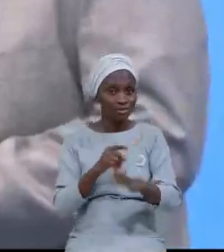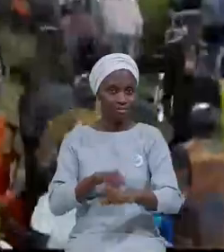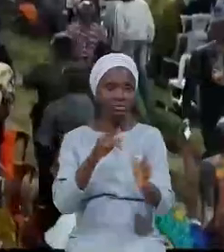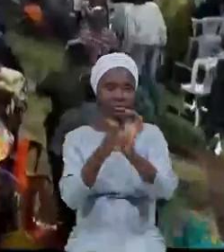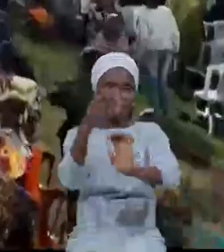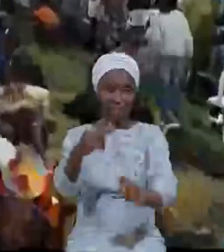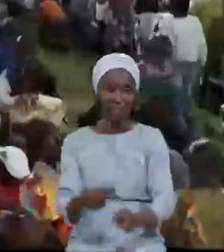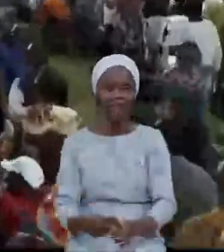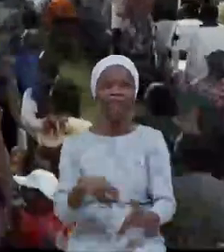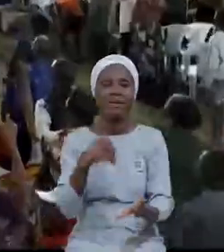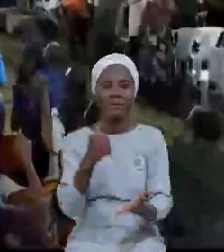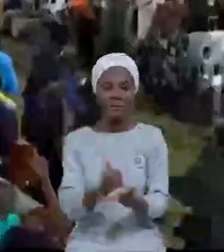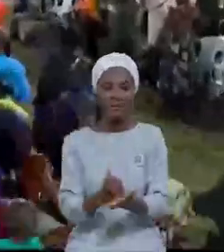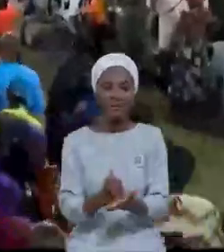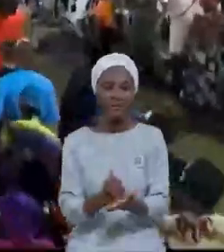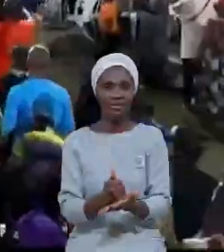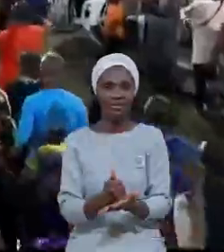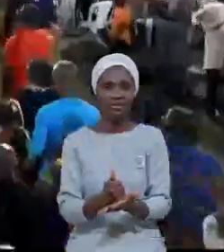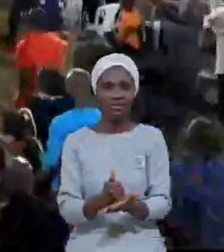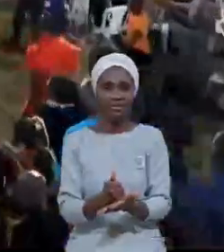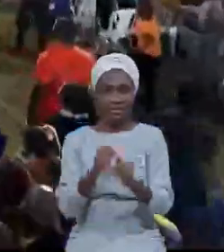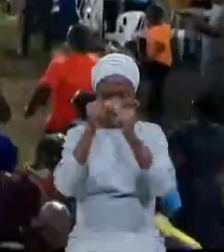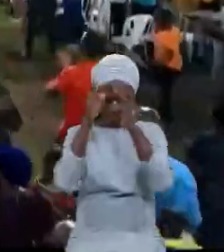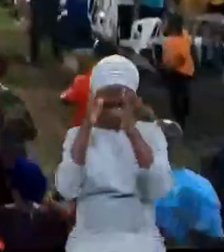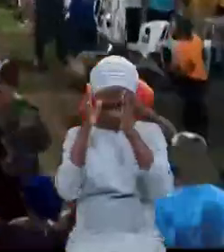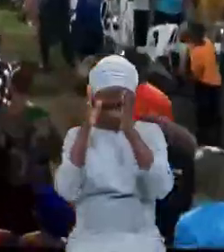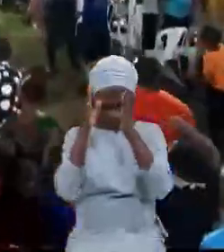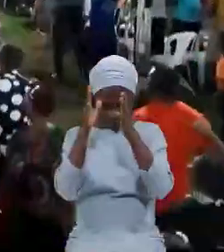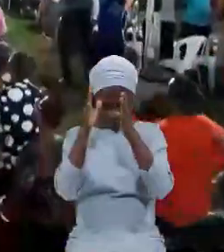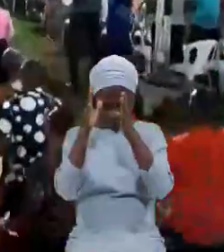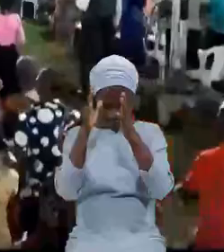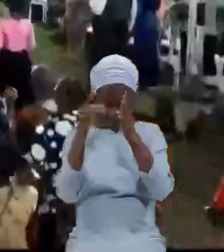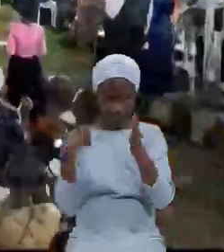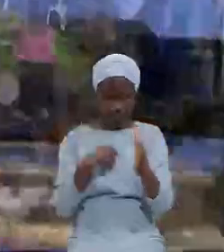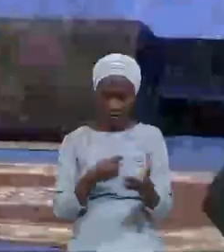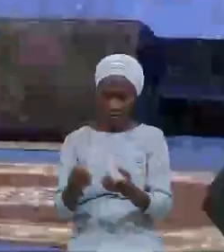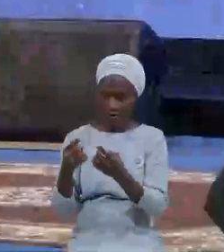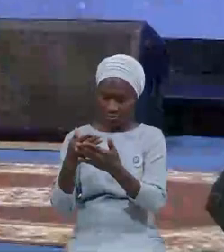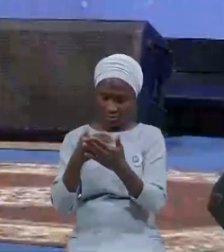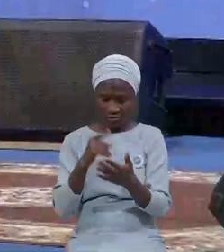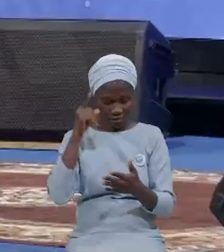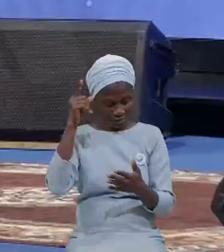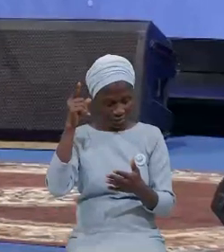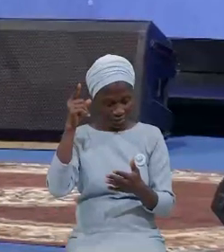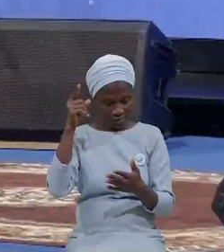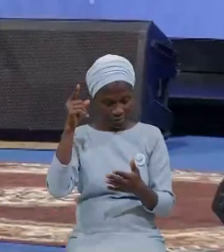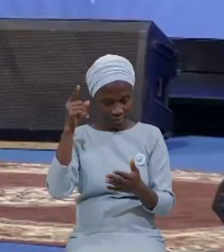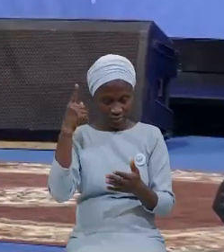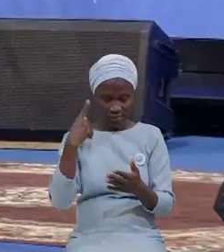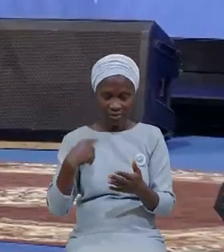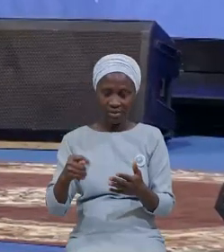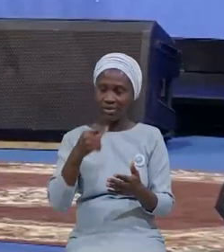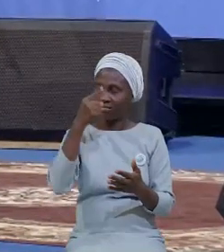soirée au nom de Jésus père nous venons devant toi